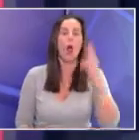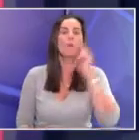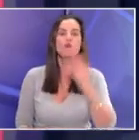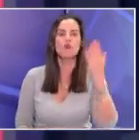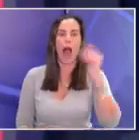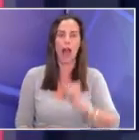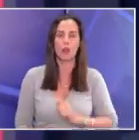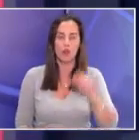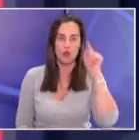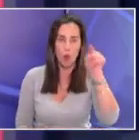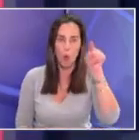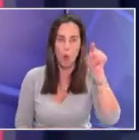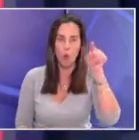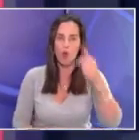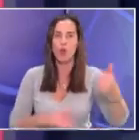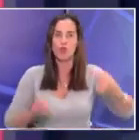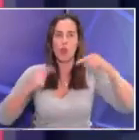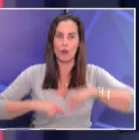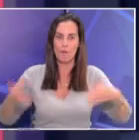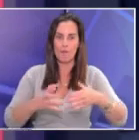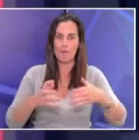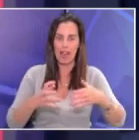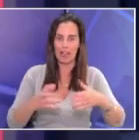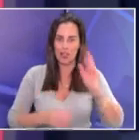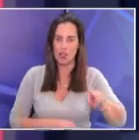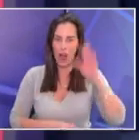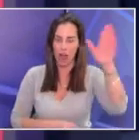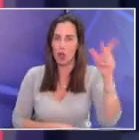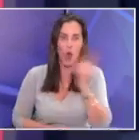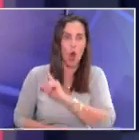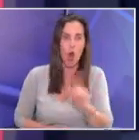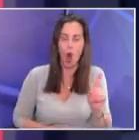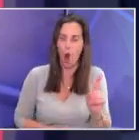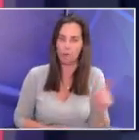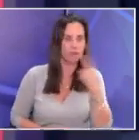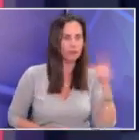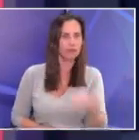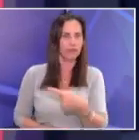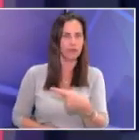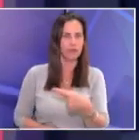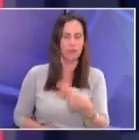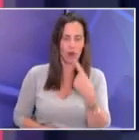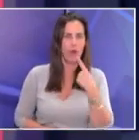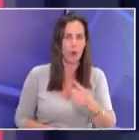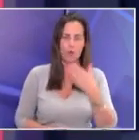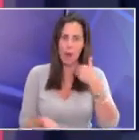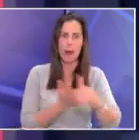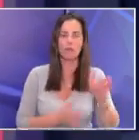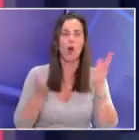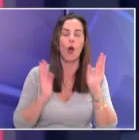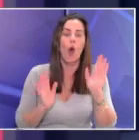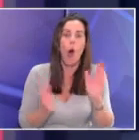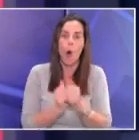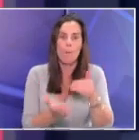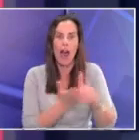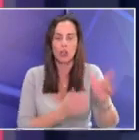לו, שהוא כיושב ראש העשייה שלו, לא מיד מעמיד אותו במקומו, ומדיח אותו, או לפחות